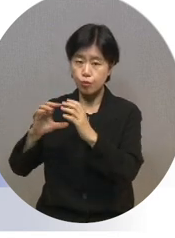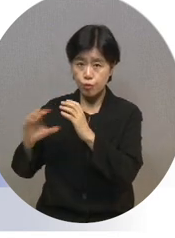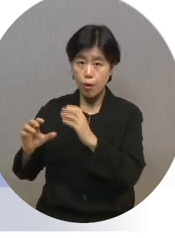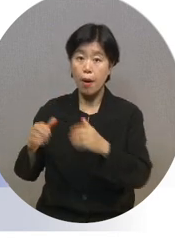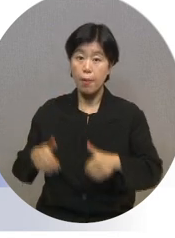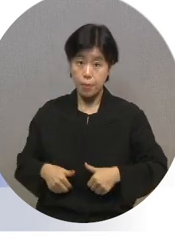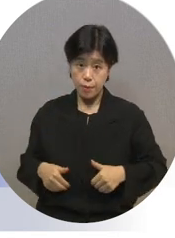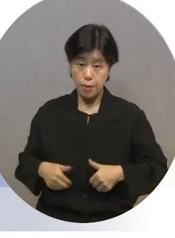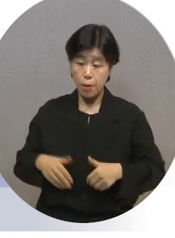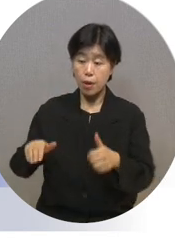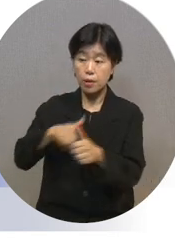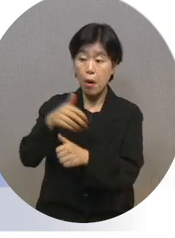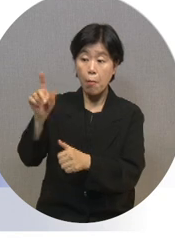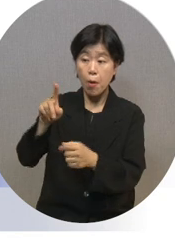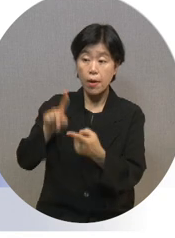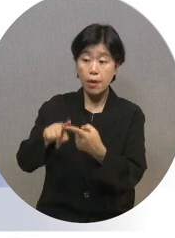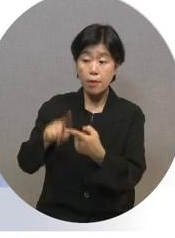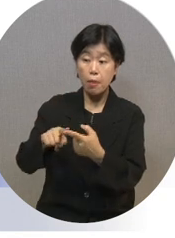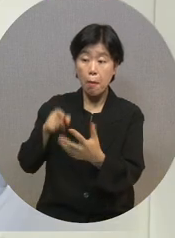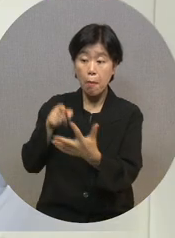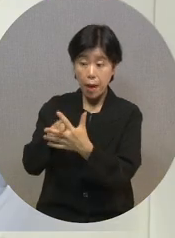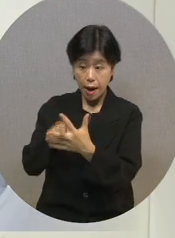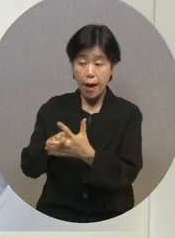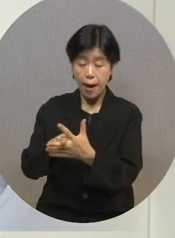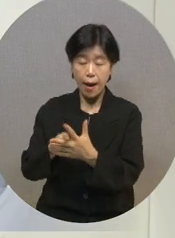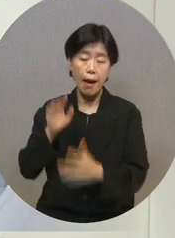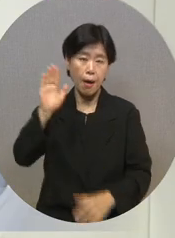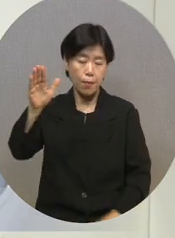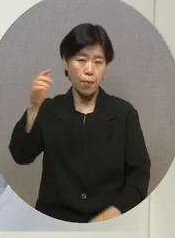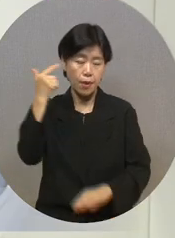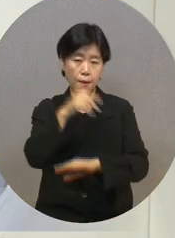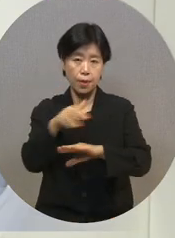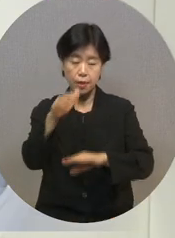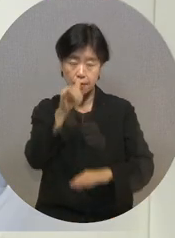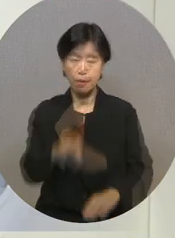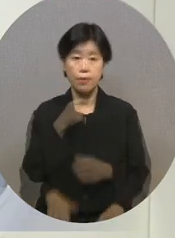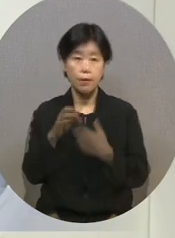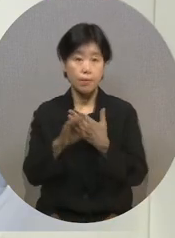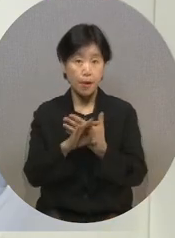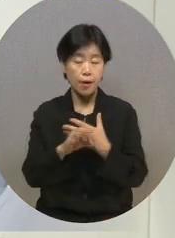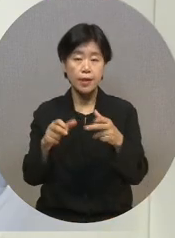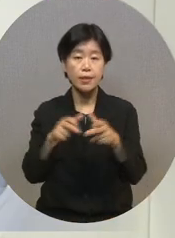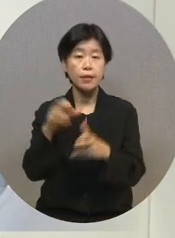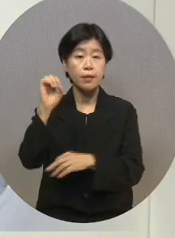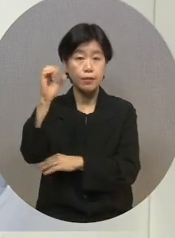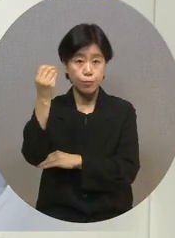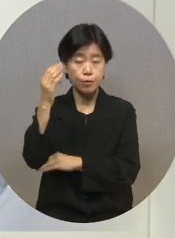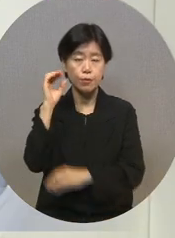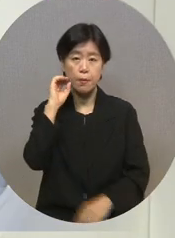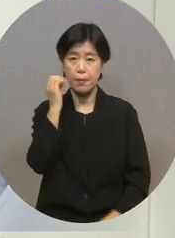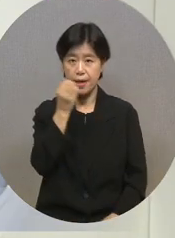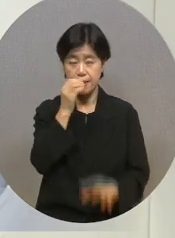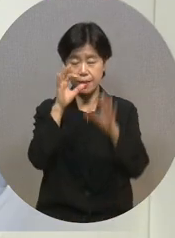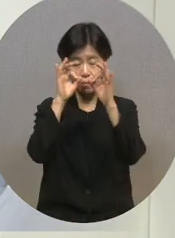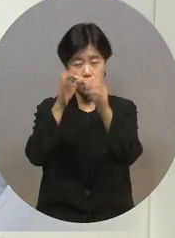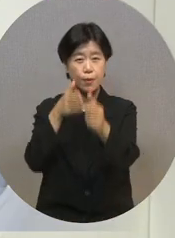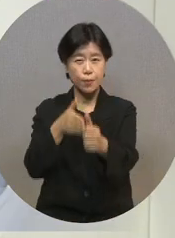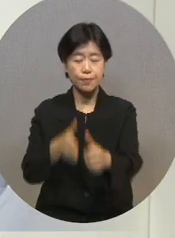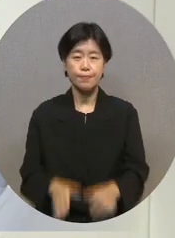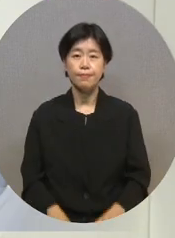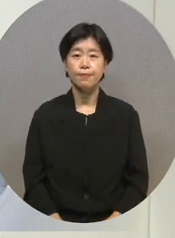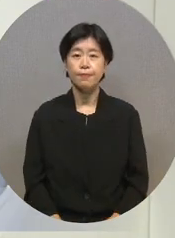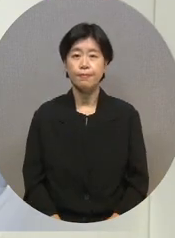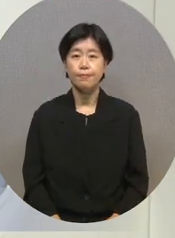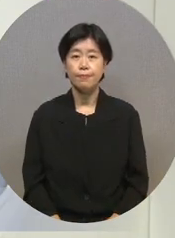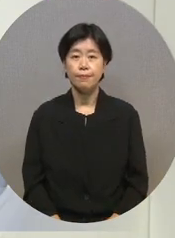파악하겠다고 말했습니다 더 자세한 뉴스는 장애인 신문과 웰페어 뉴스 홈페이지를 통해 확인할 수